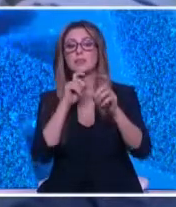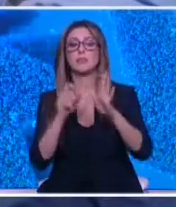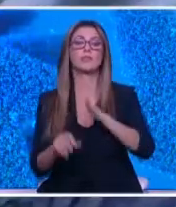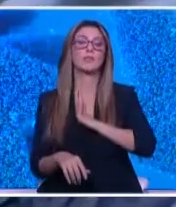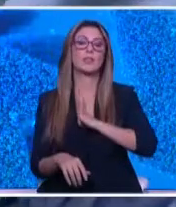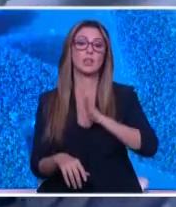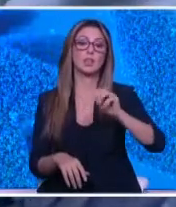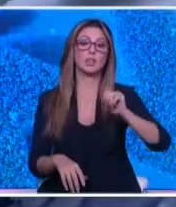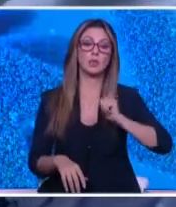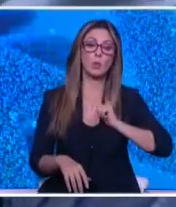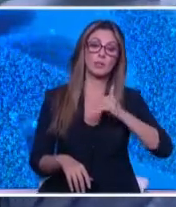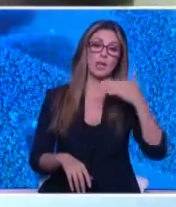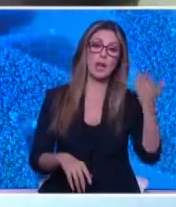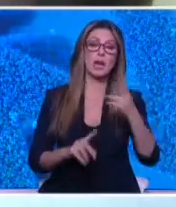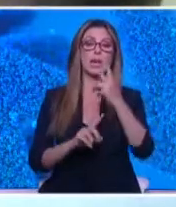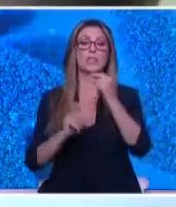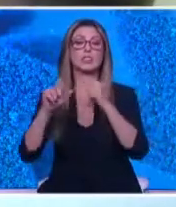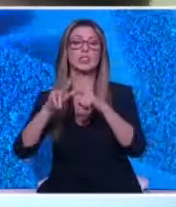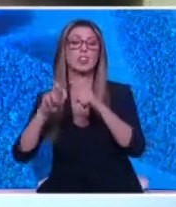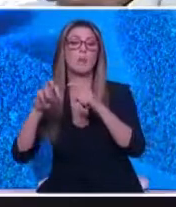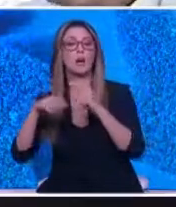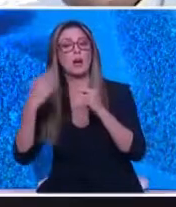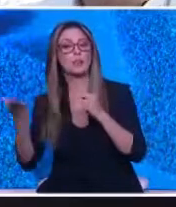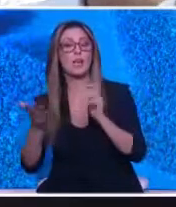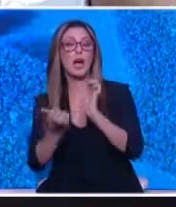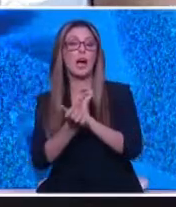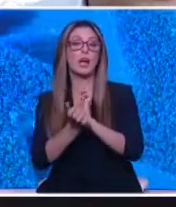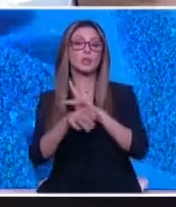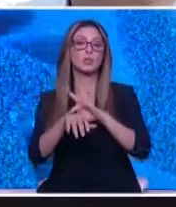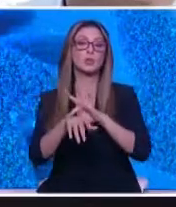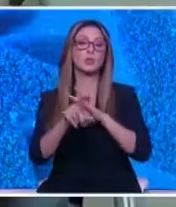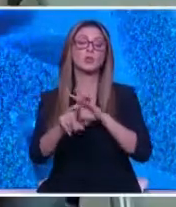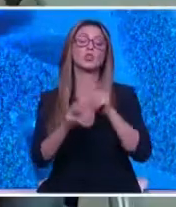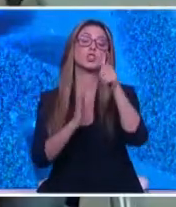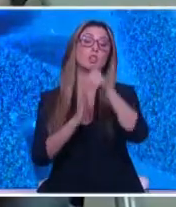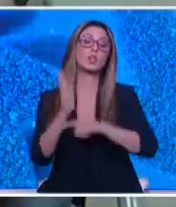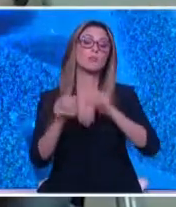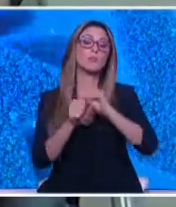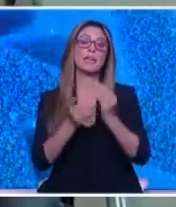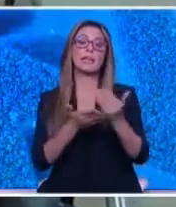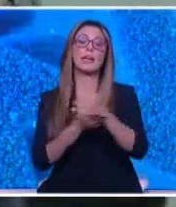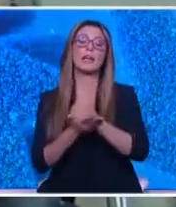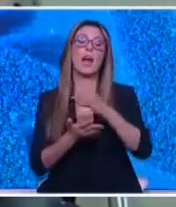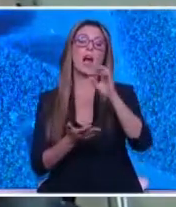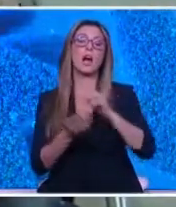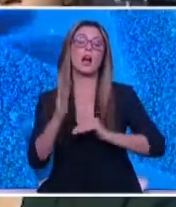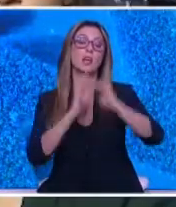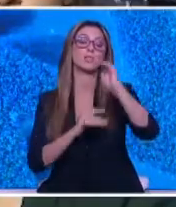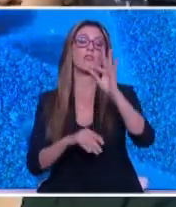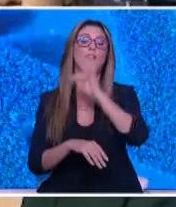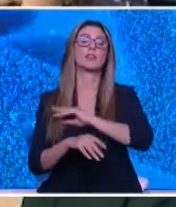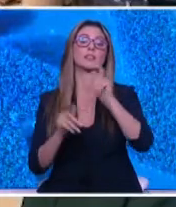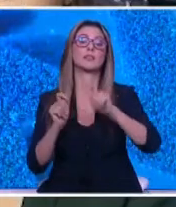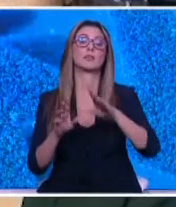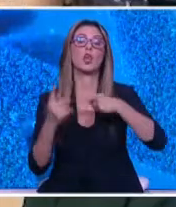ve icap ayrı bir çalışmadır. Aile hekimleri ise yönetmelikte yer almadıkları için gelir artışından faydalanamayacak. Adı üstünde yani